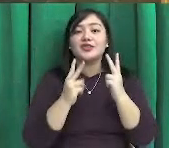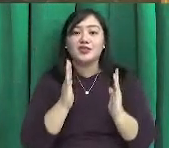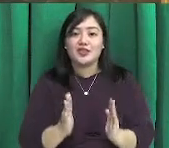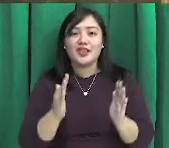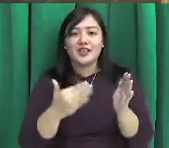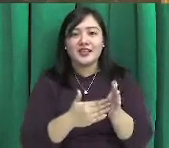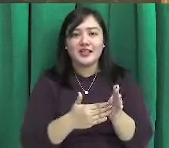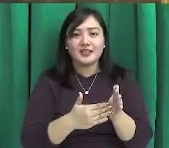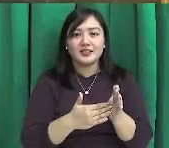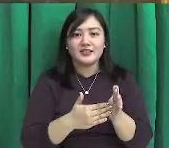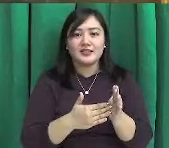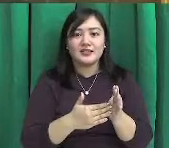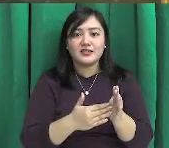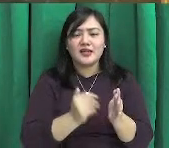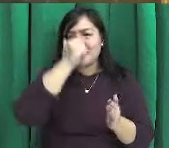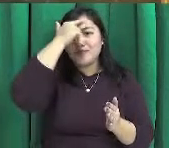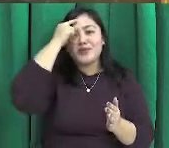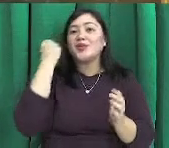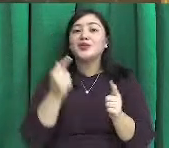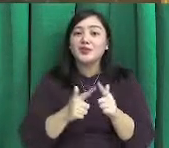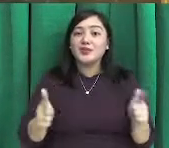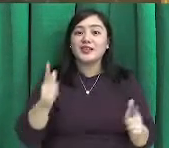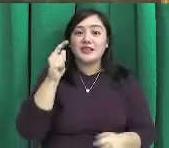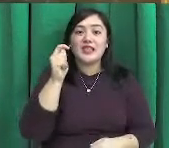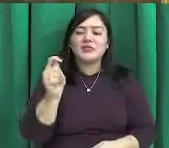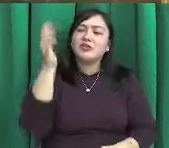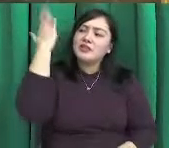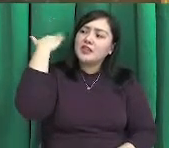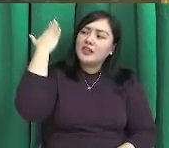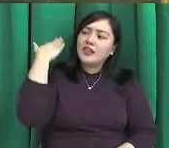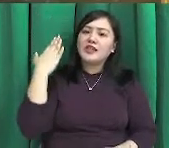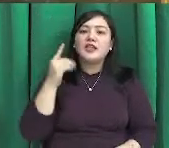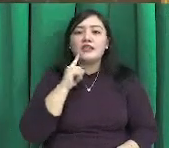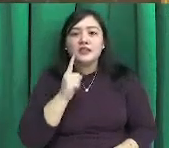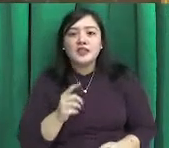klaseng kalagayan, napakahirap. Eh, yung iba nga sabi ko nga sa inyo eh,